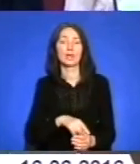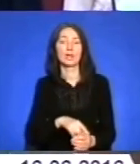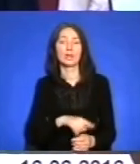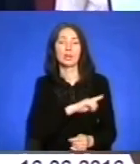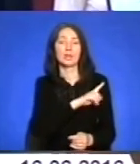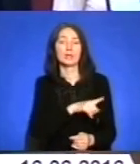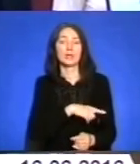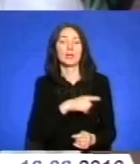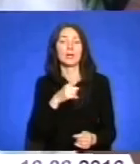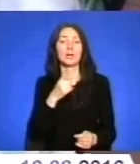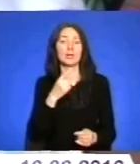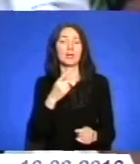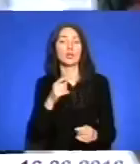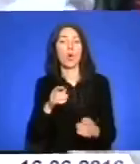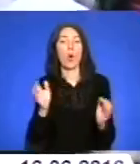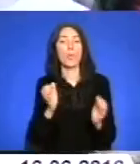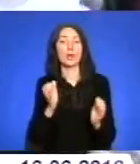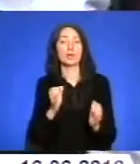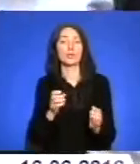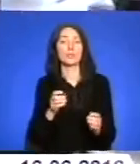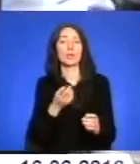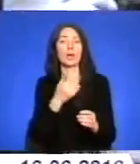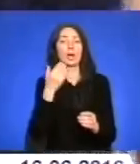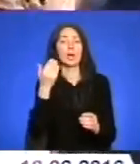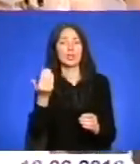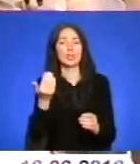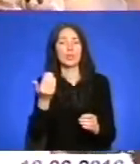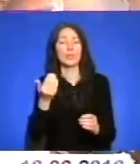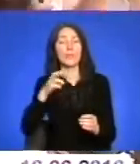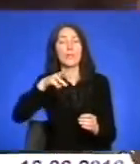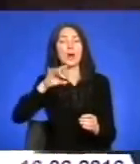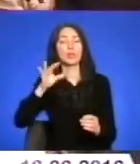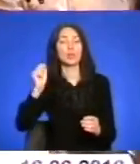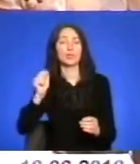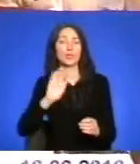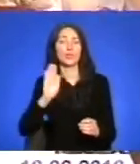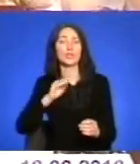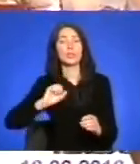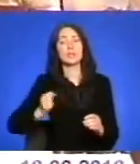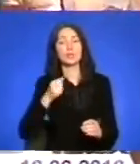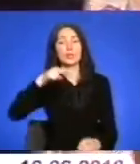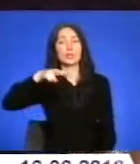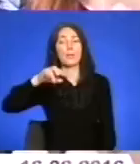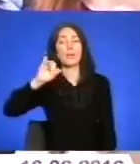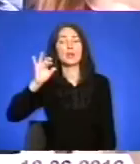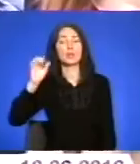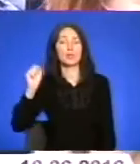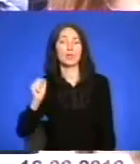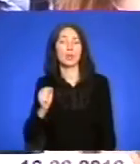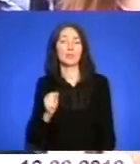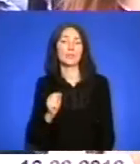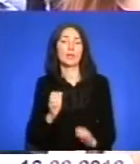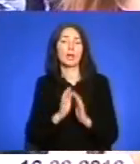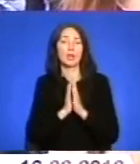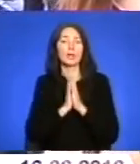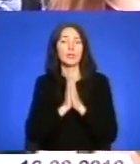бистро. З Мартусею Українською прощалися її друзі-пластуни. Молилися, співали, проважаючи під яскравим літнім сонцем свою